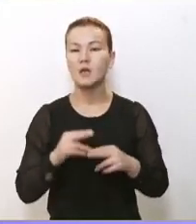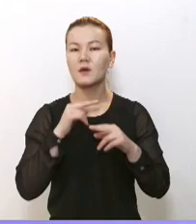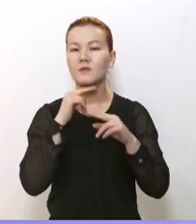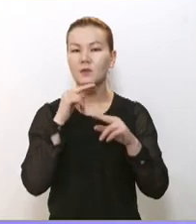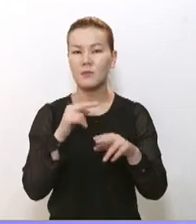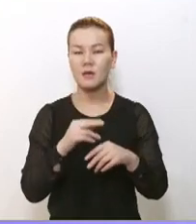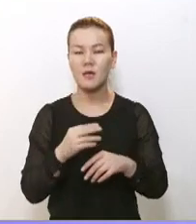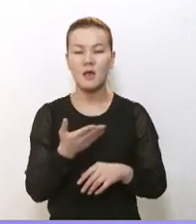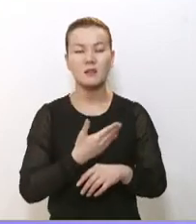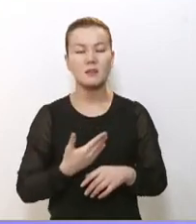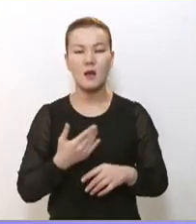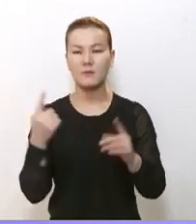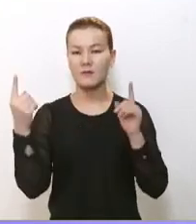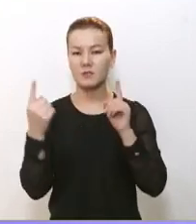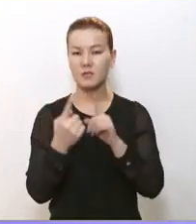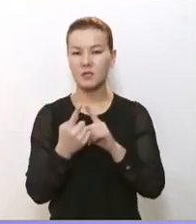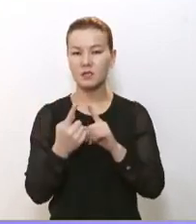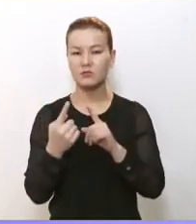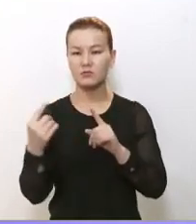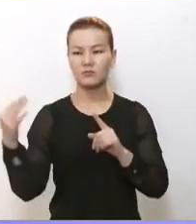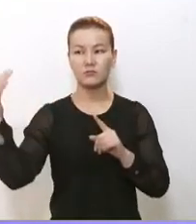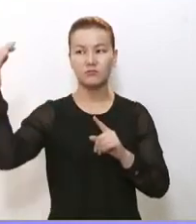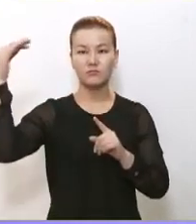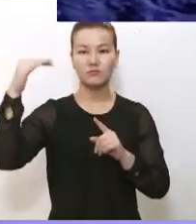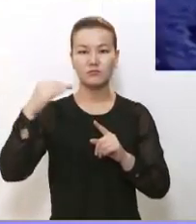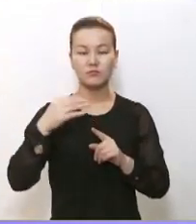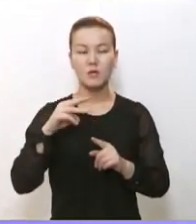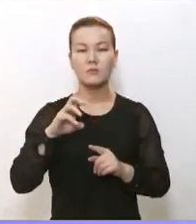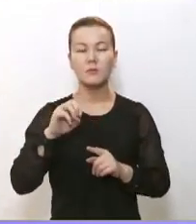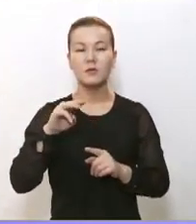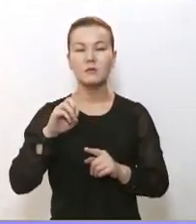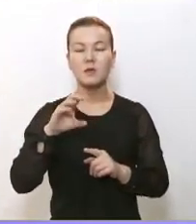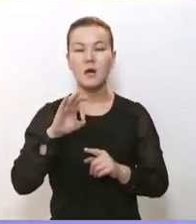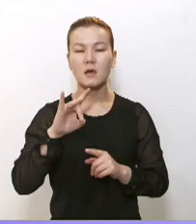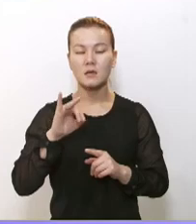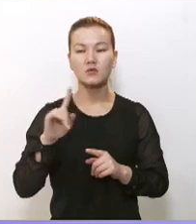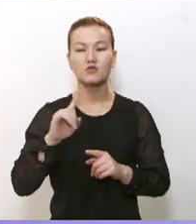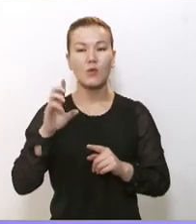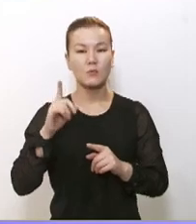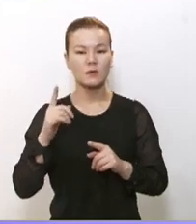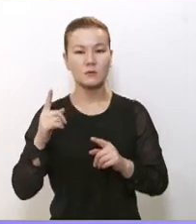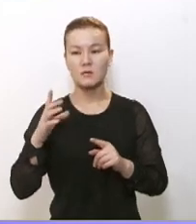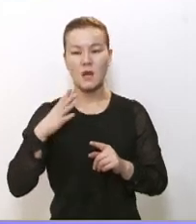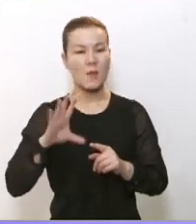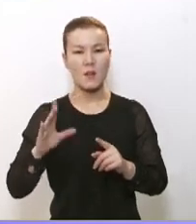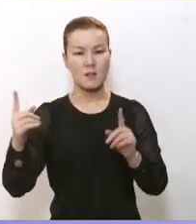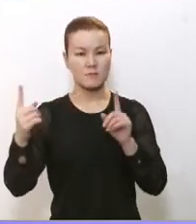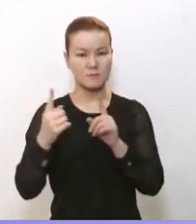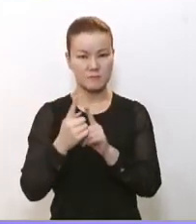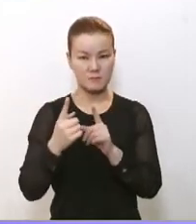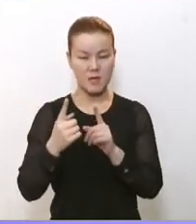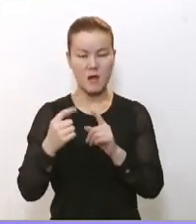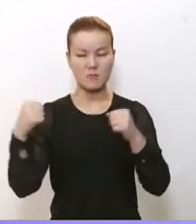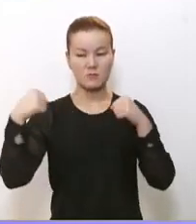Внимание! Нам навстречу несется метеорит. Чтобы избежать столкновения, нужно